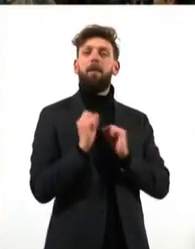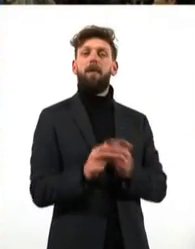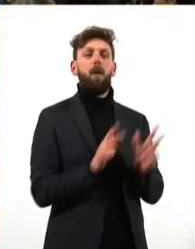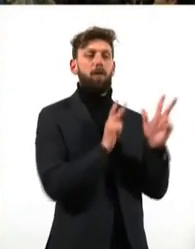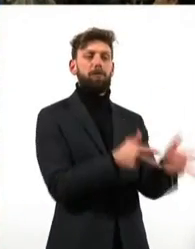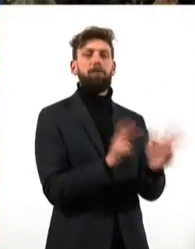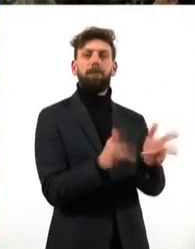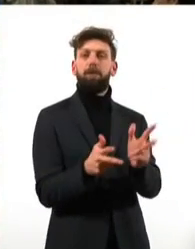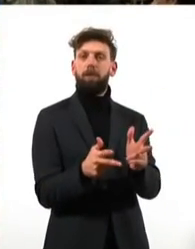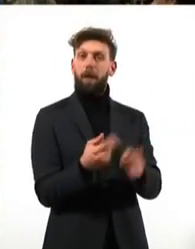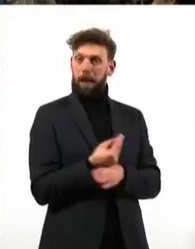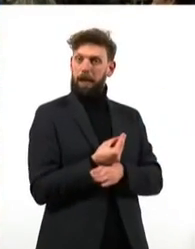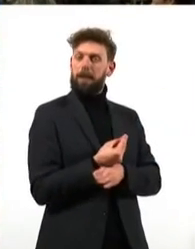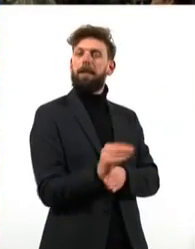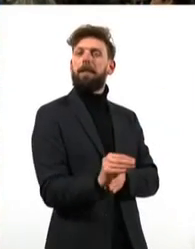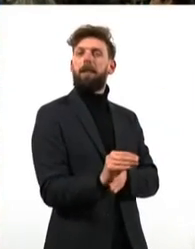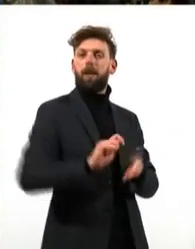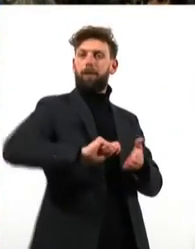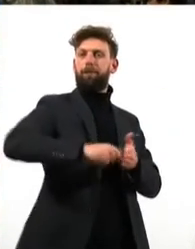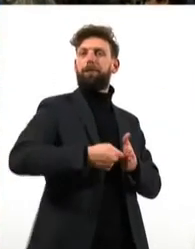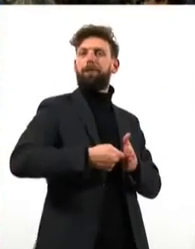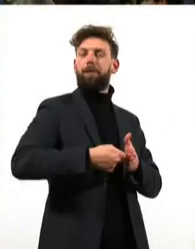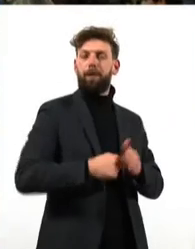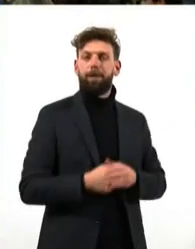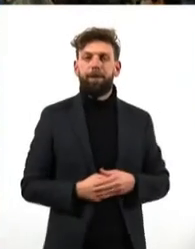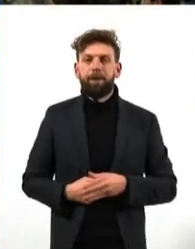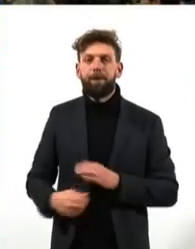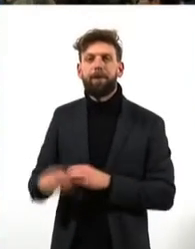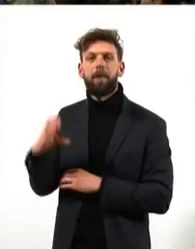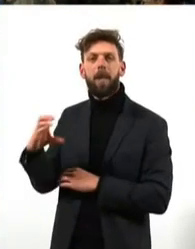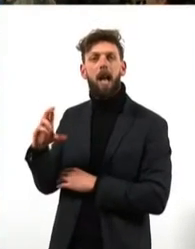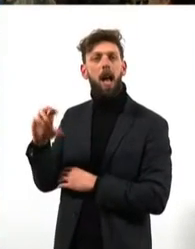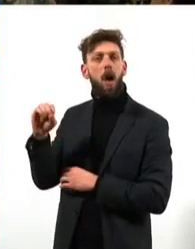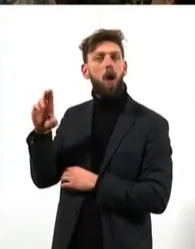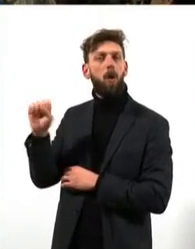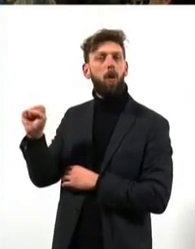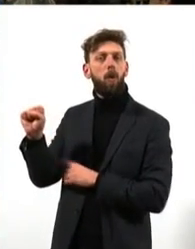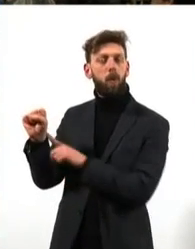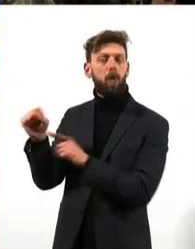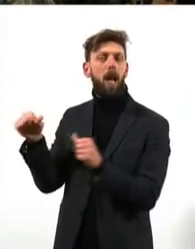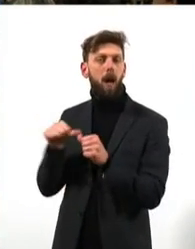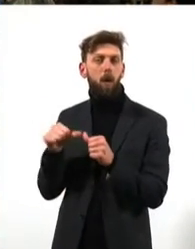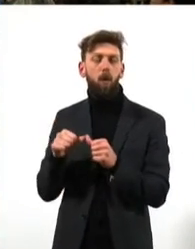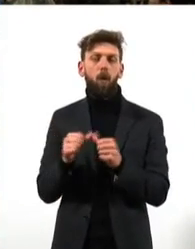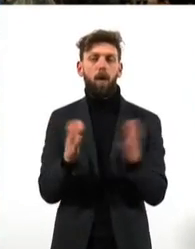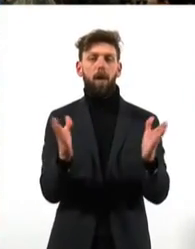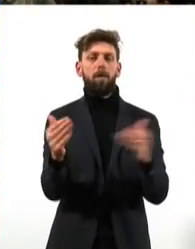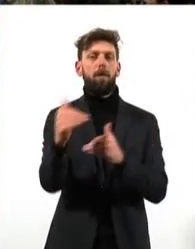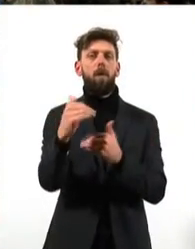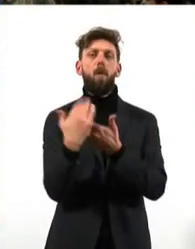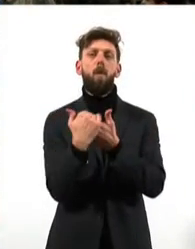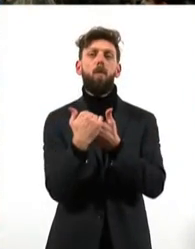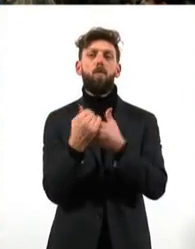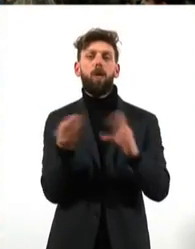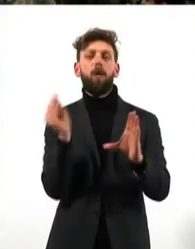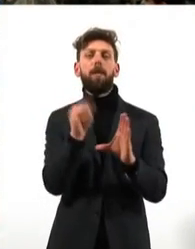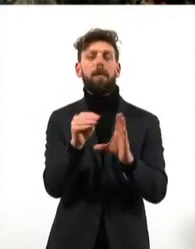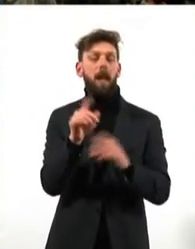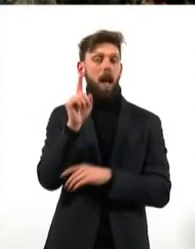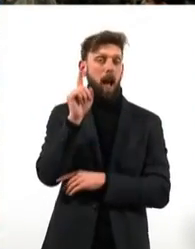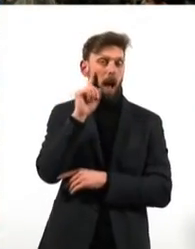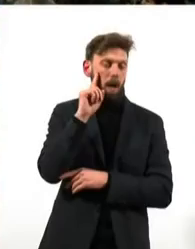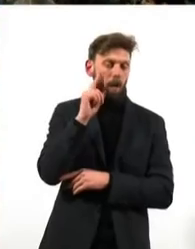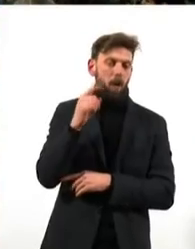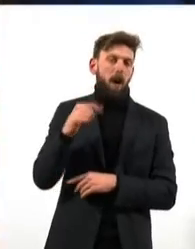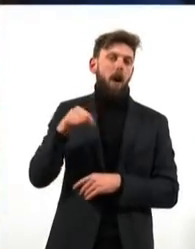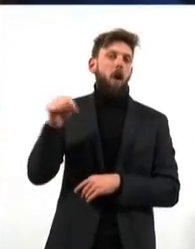sécurisé. Les étudiants, le CROUS a mis plutôt en place des boîtes aux lettres pour les étudiants, parce qu'on devait à chaque fois venir